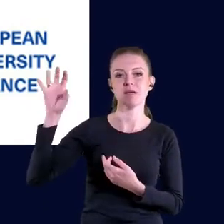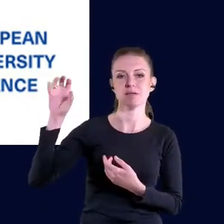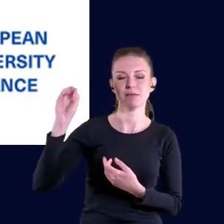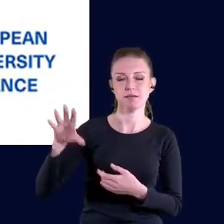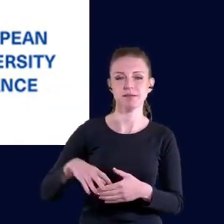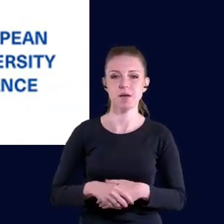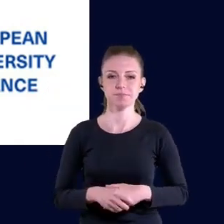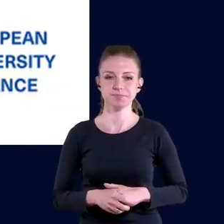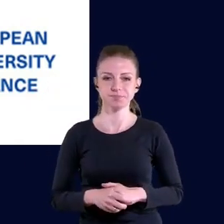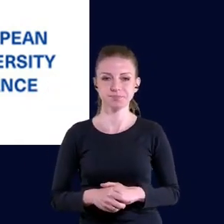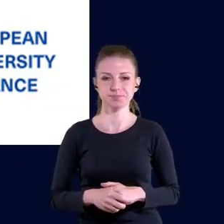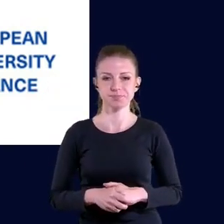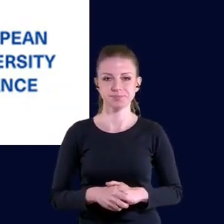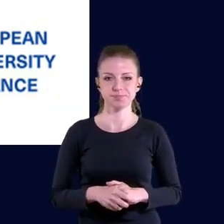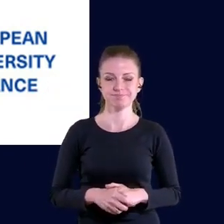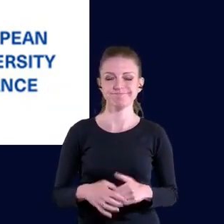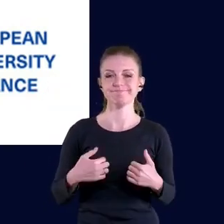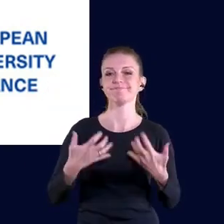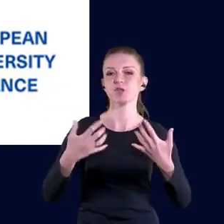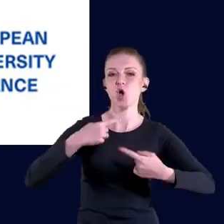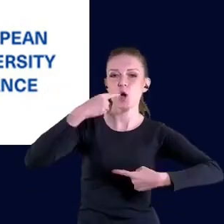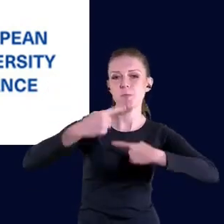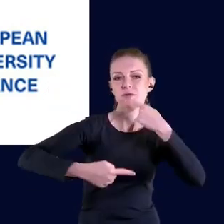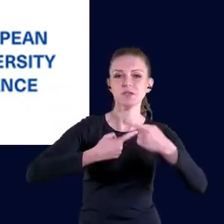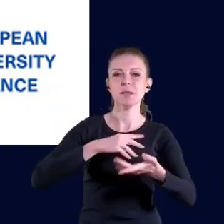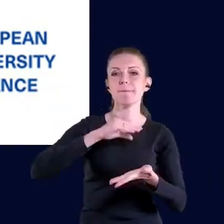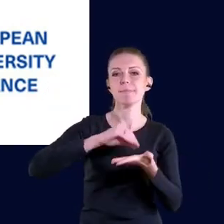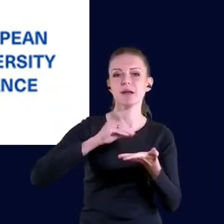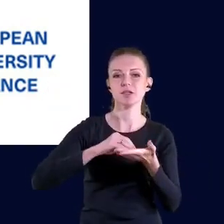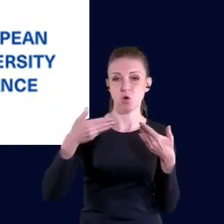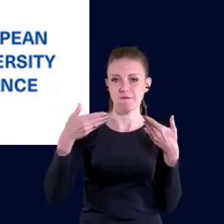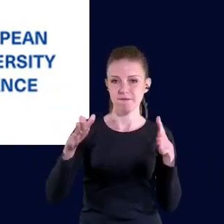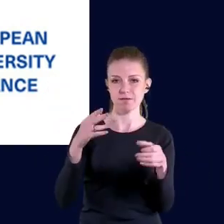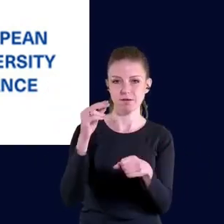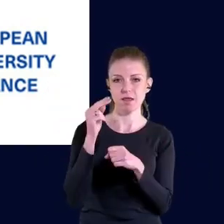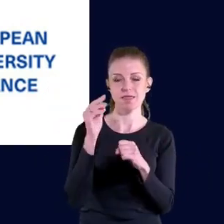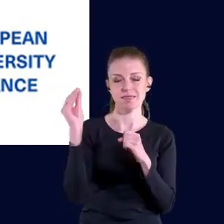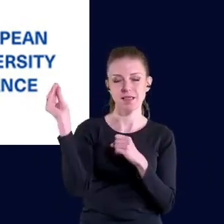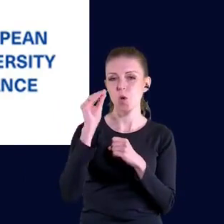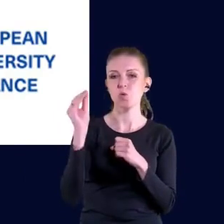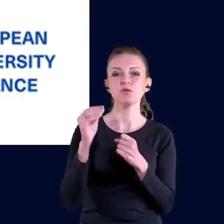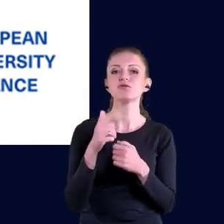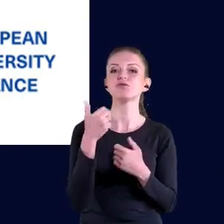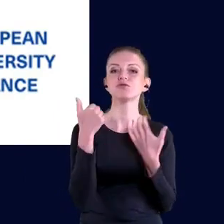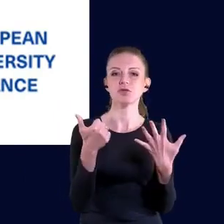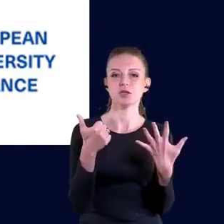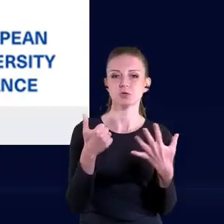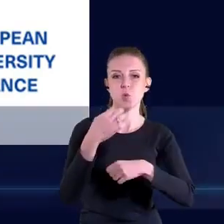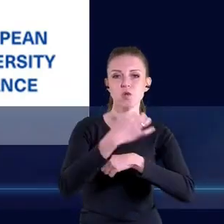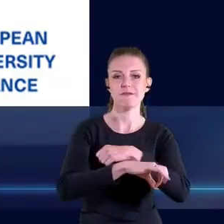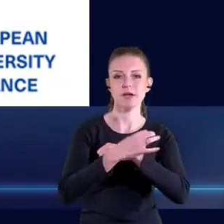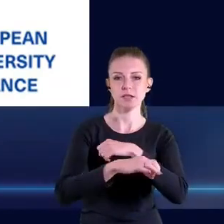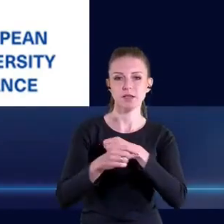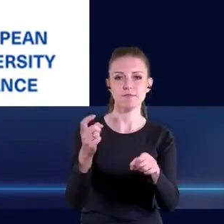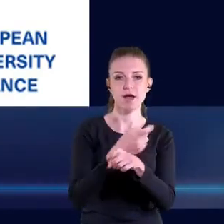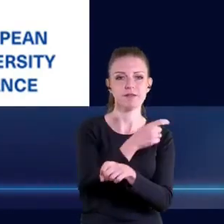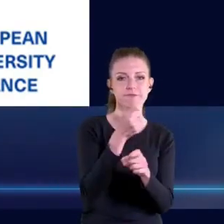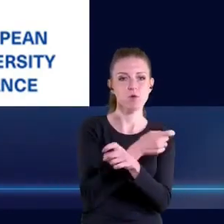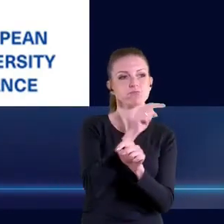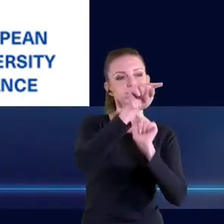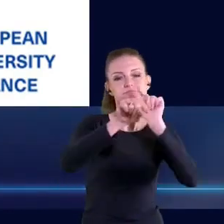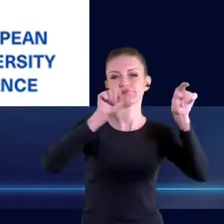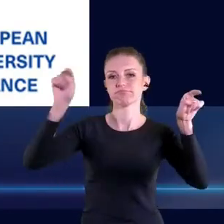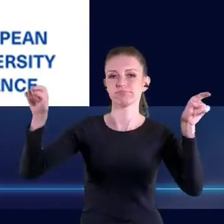chciałabym państwu dzisiaj opowiedzieć o praktykach otwartej nauki na sześciu europejskich uniwersytetach świetle